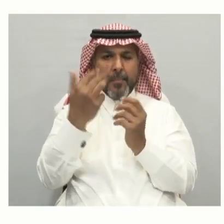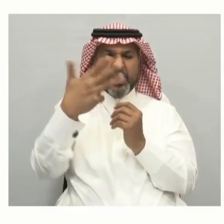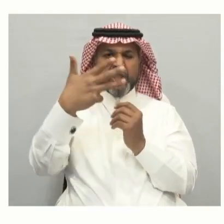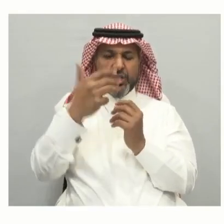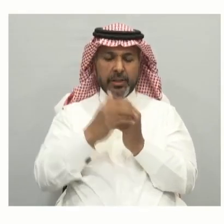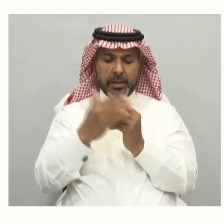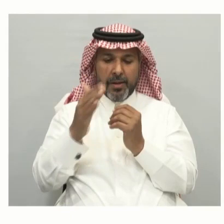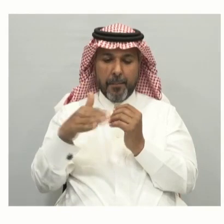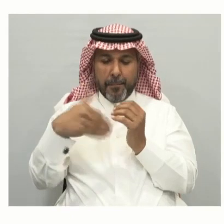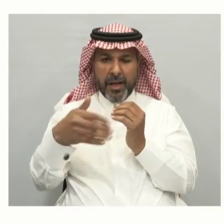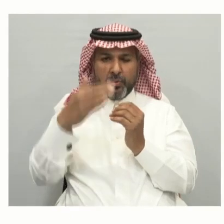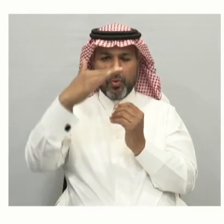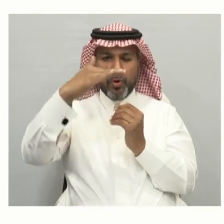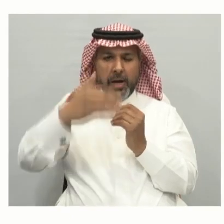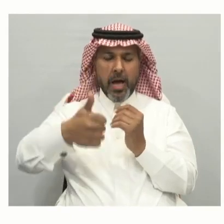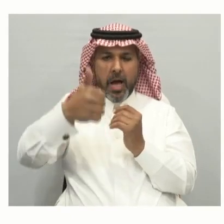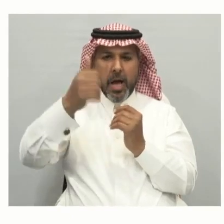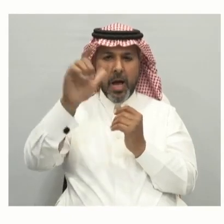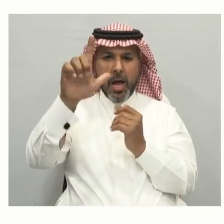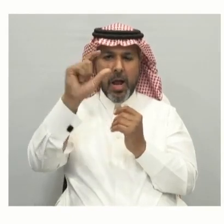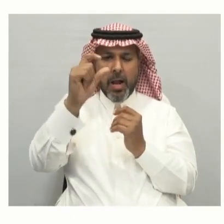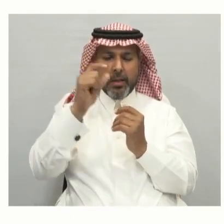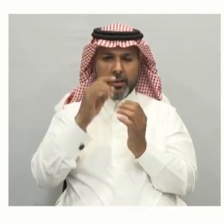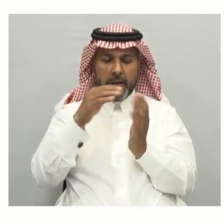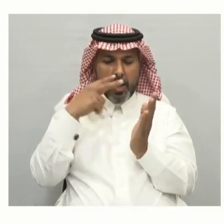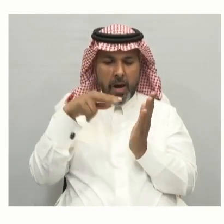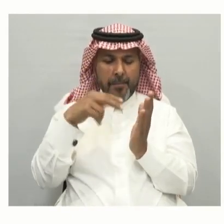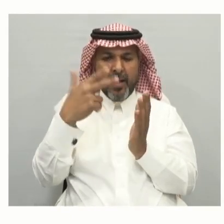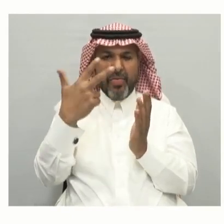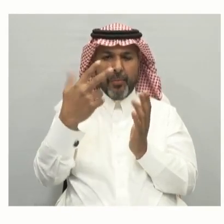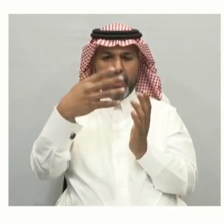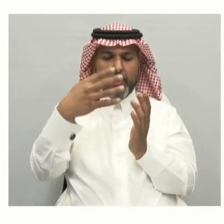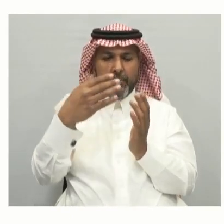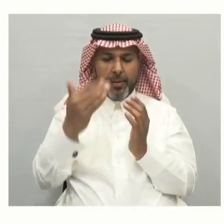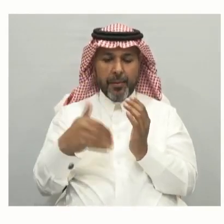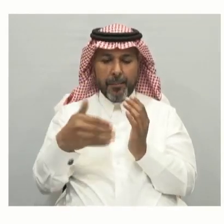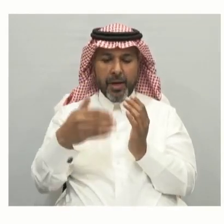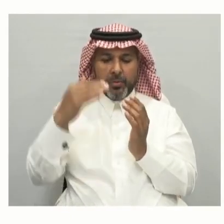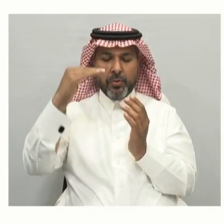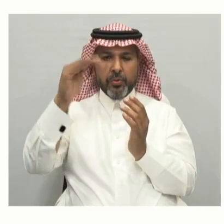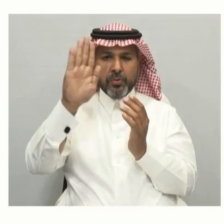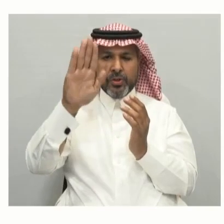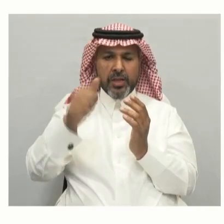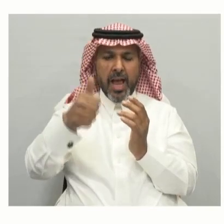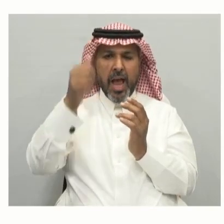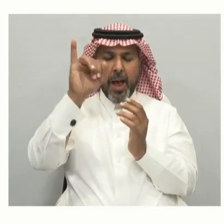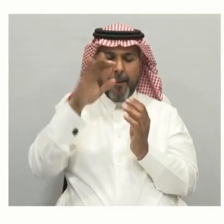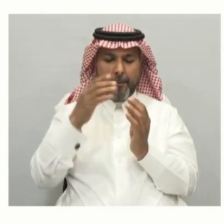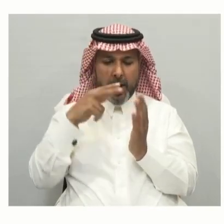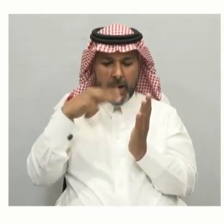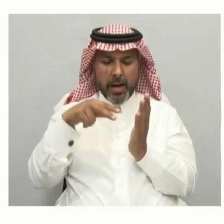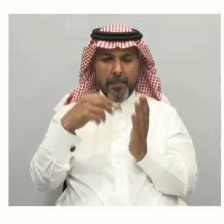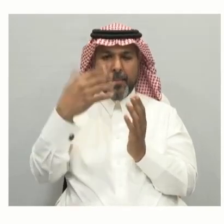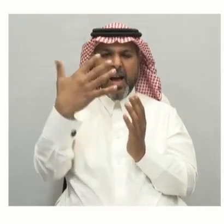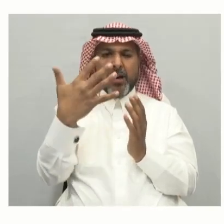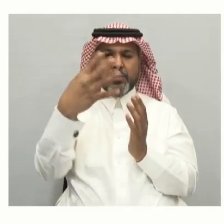خالد قراه ثمانيه واربعين حسام قرا 45 فادي قرا 35 نواف